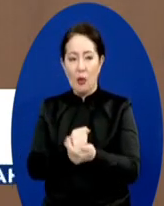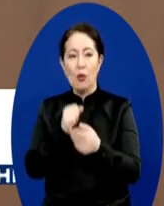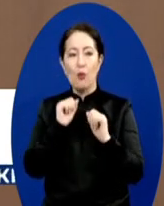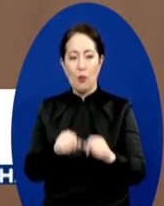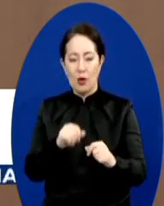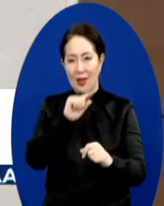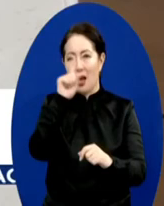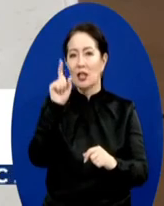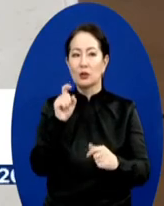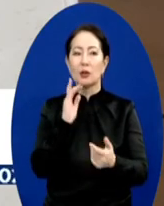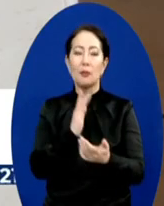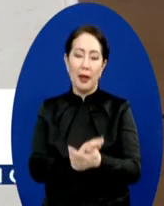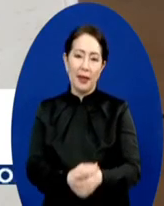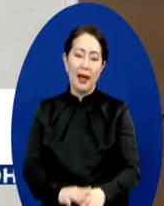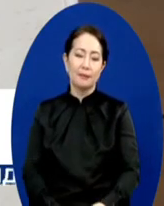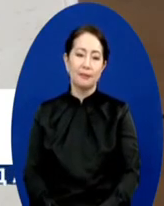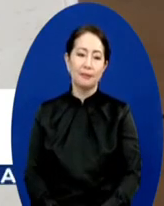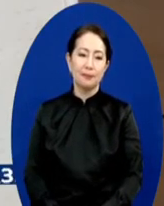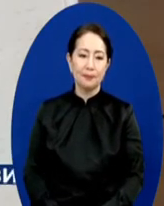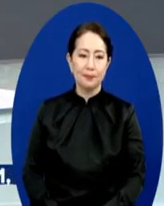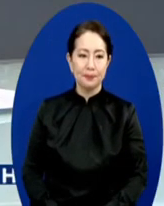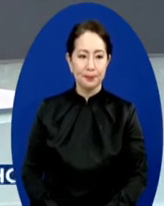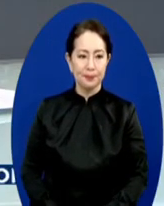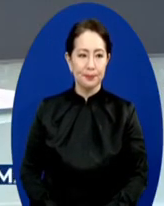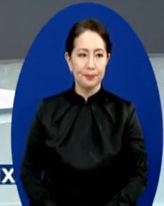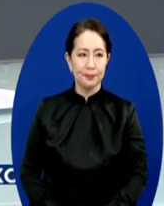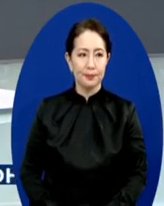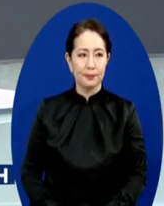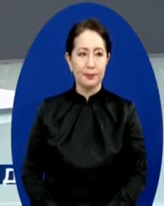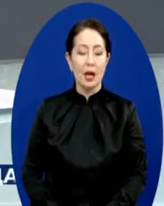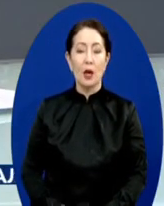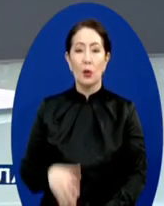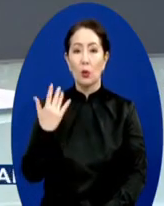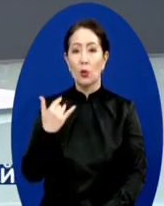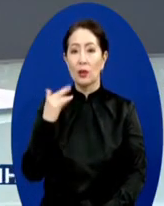одоо асуудал бол байгаа. Улаанбаатар дахин